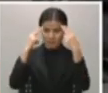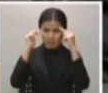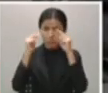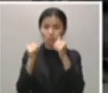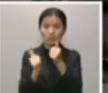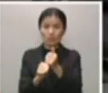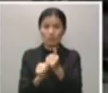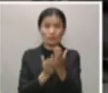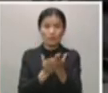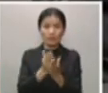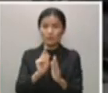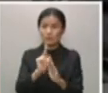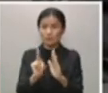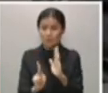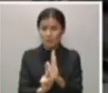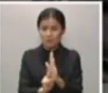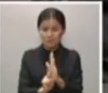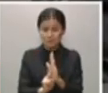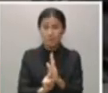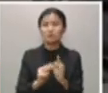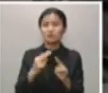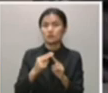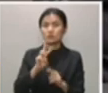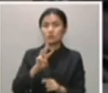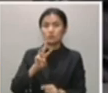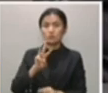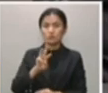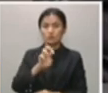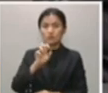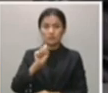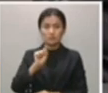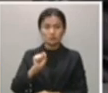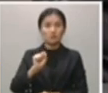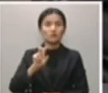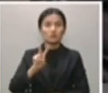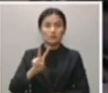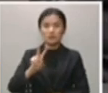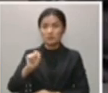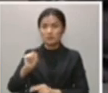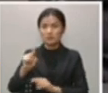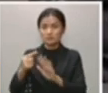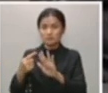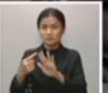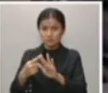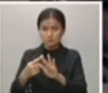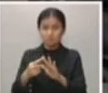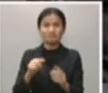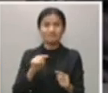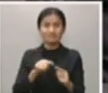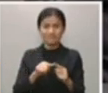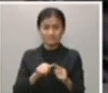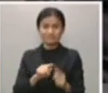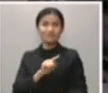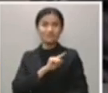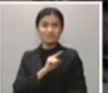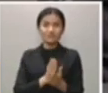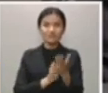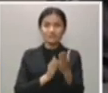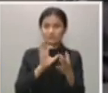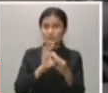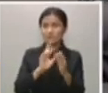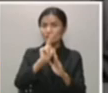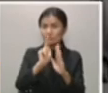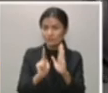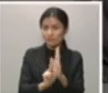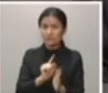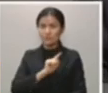ตรีซึ่งมีหน้าที่รับผิดชอบด้านกฎหมายใช้ตำแหน่งหน้าที่เข้าไปก้าวก่ายแทรกแซงการปฏิบัติห